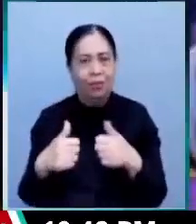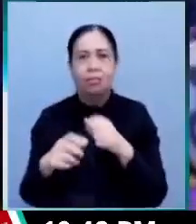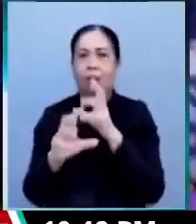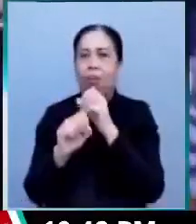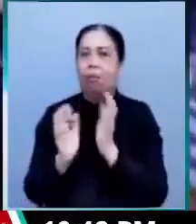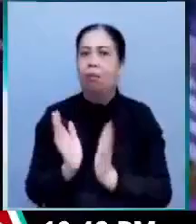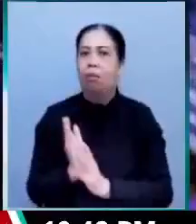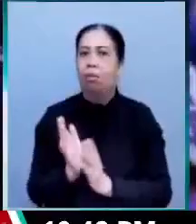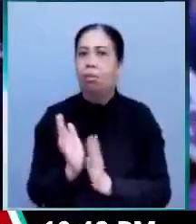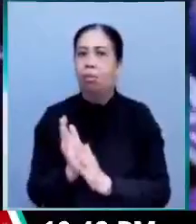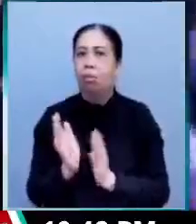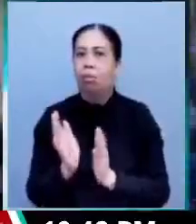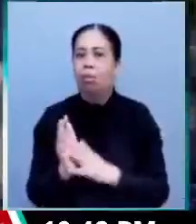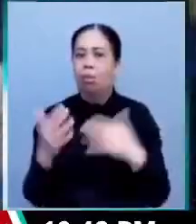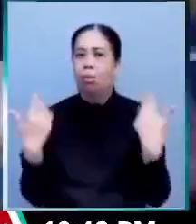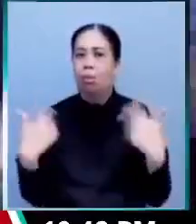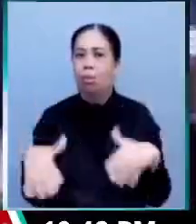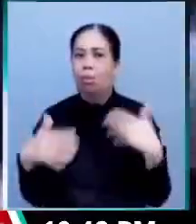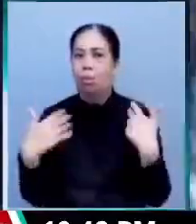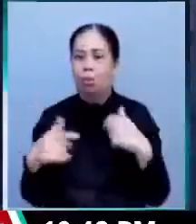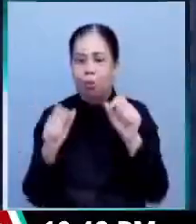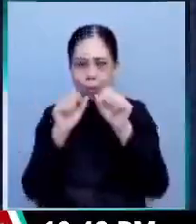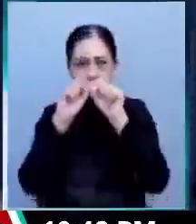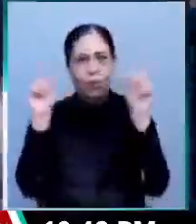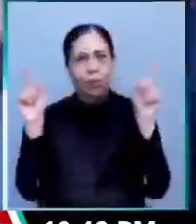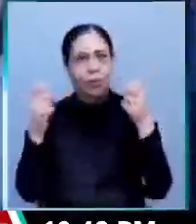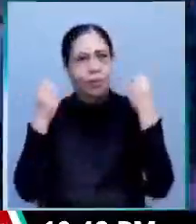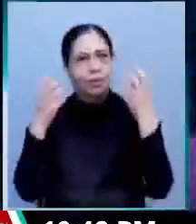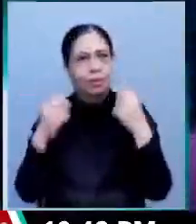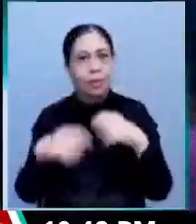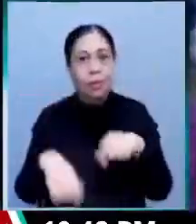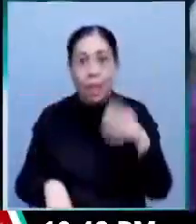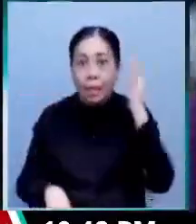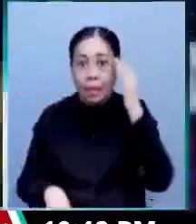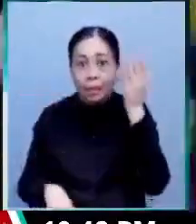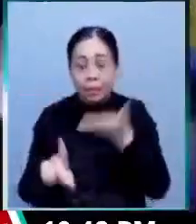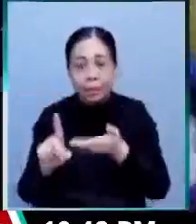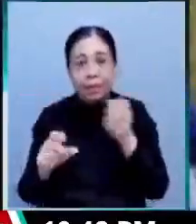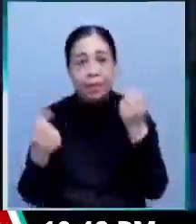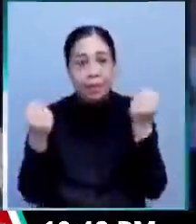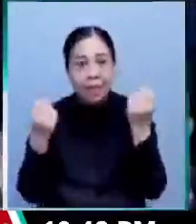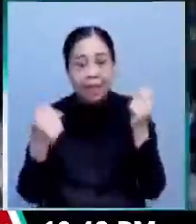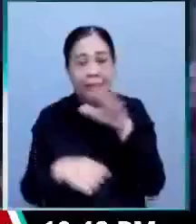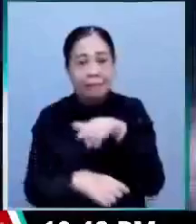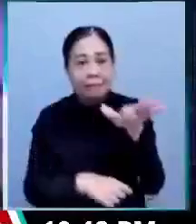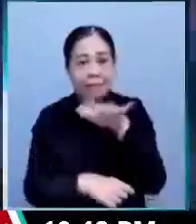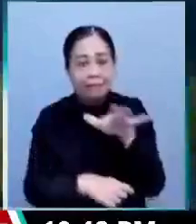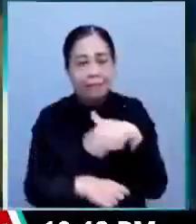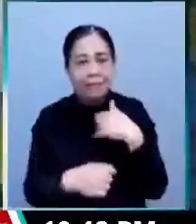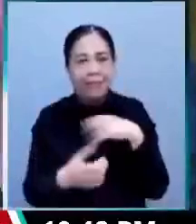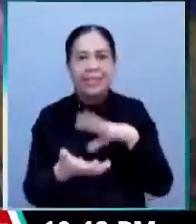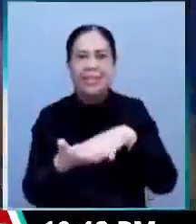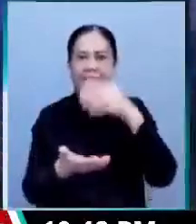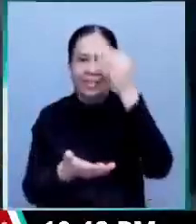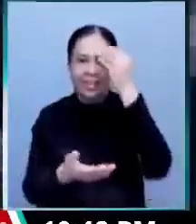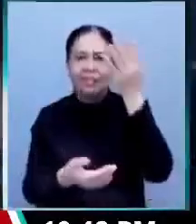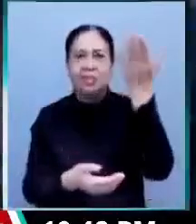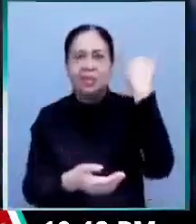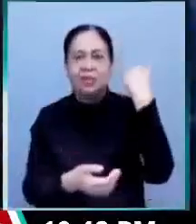ginawa ni Luis. Ikinagulat din ng marami na marunong pala siyang mag-sign language na natutunan daw niya noong high